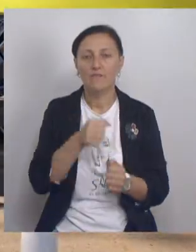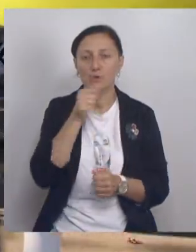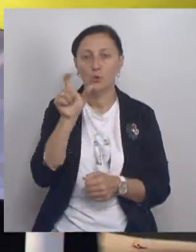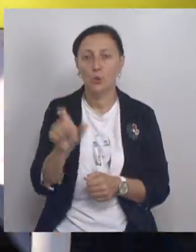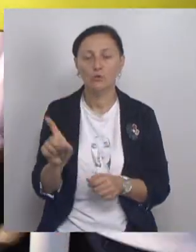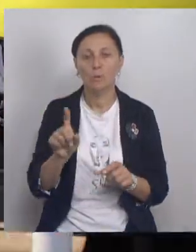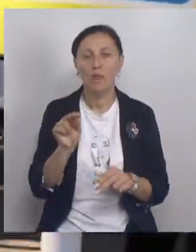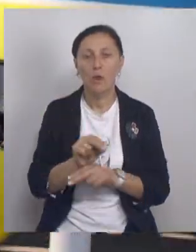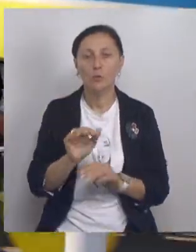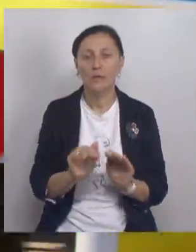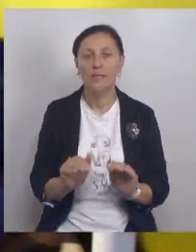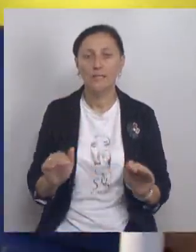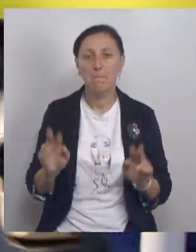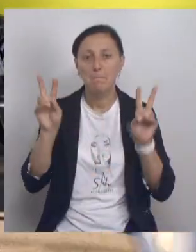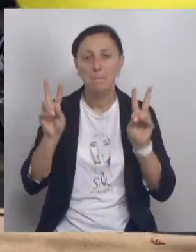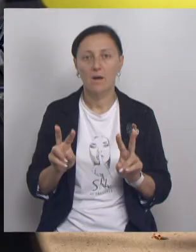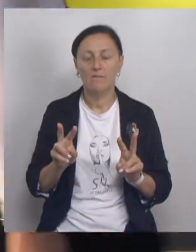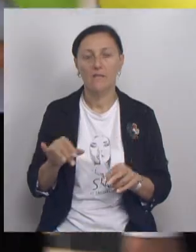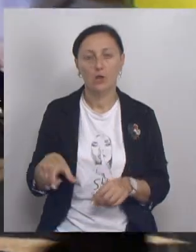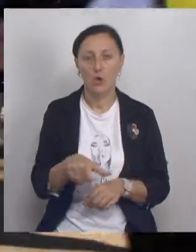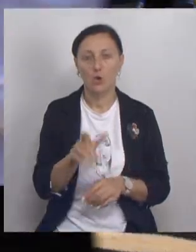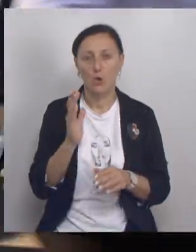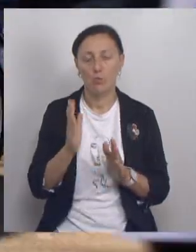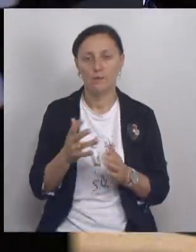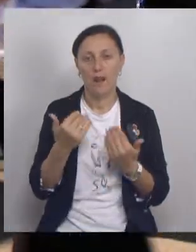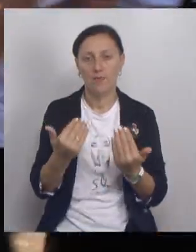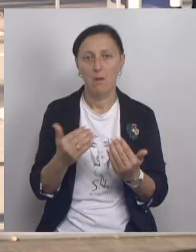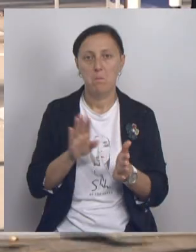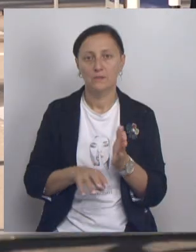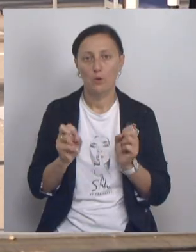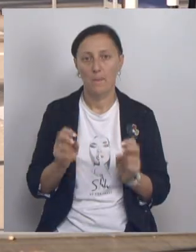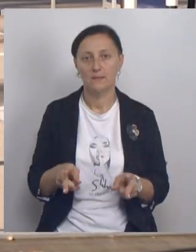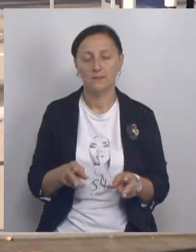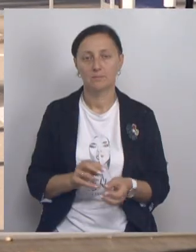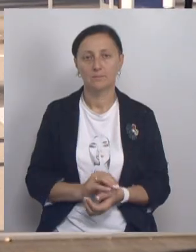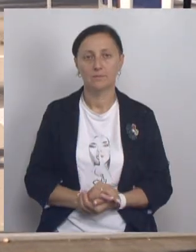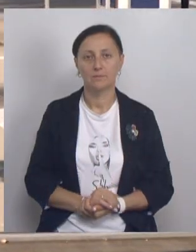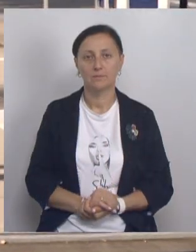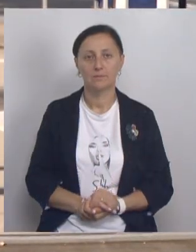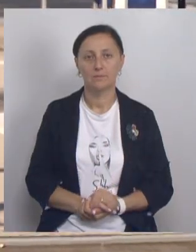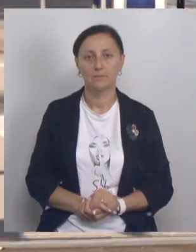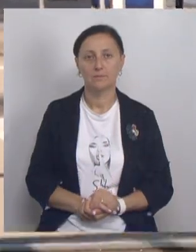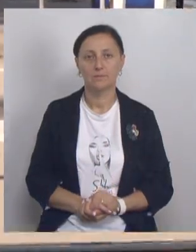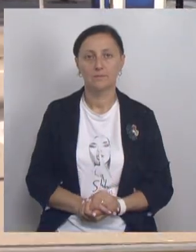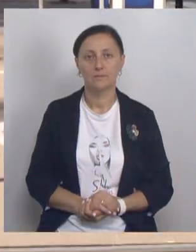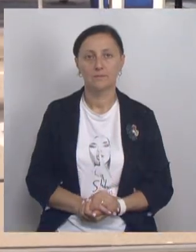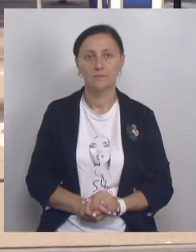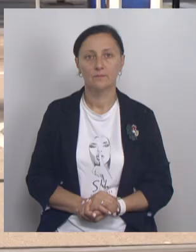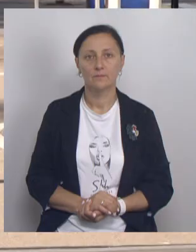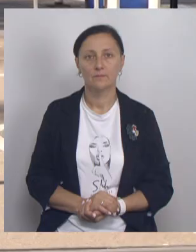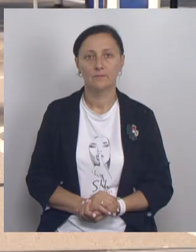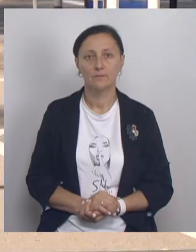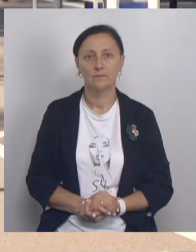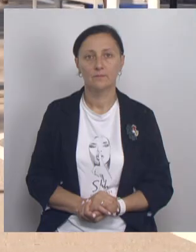научить детей базовым правилам. Тогда дорога для них станет безопасней. Алена Хлудеева, Александр Поддубный. Программа «Такой день» на